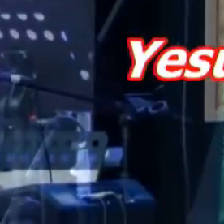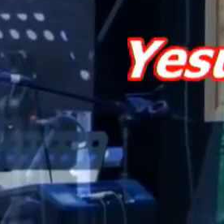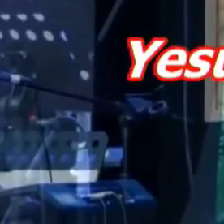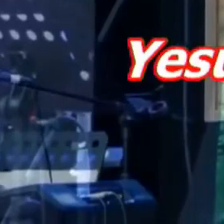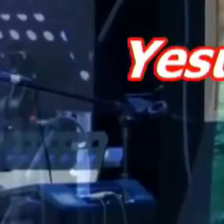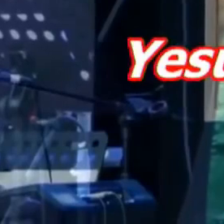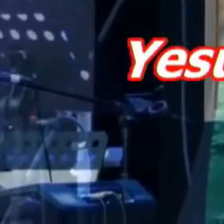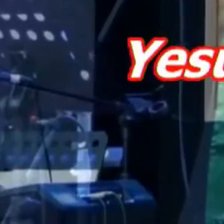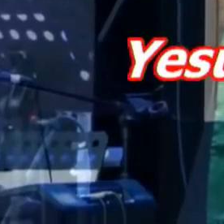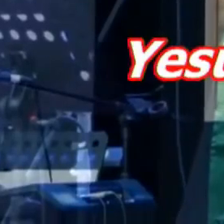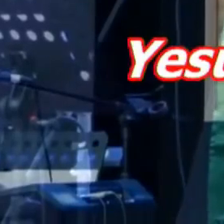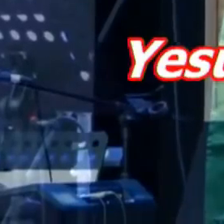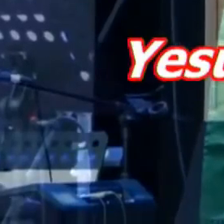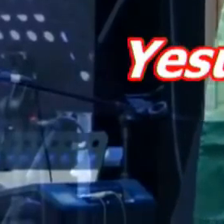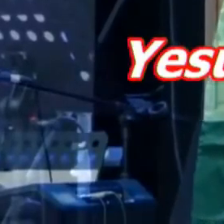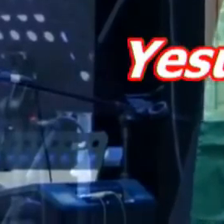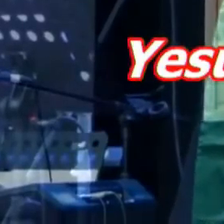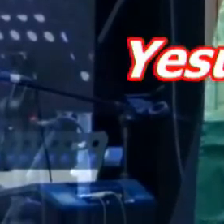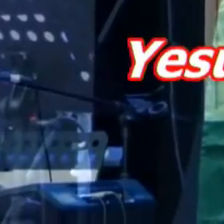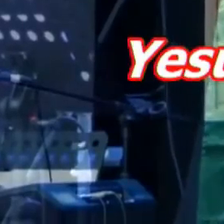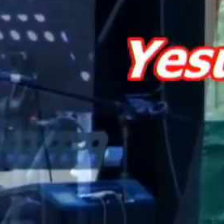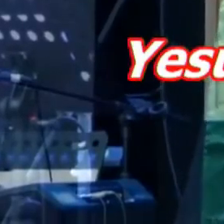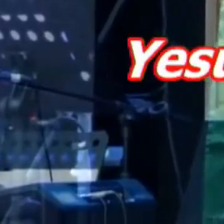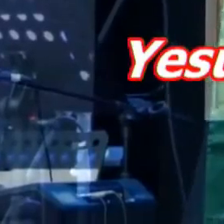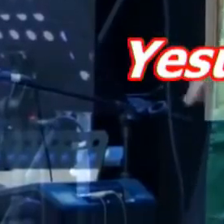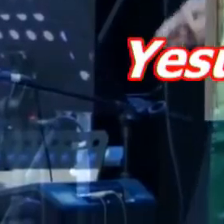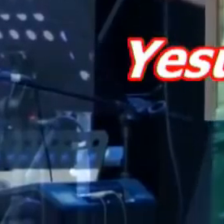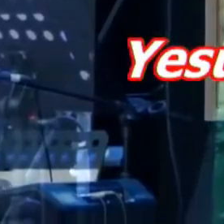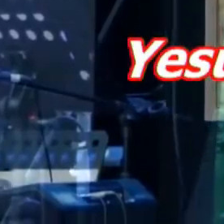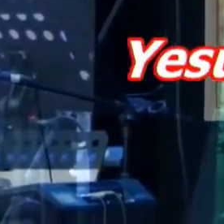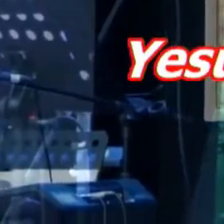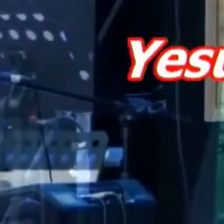Wazir justru menyuruh